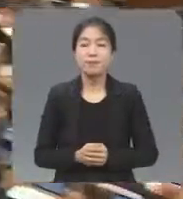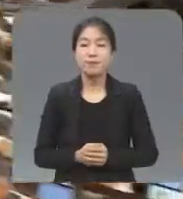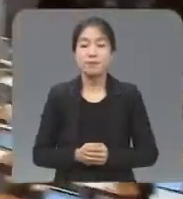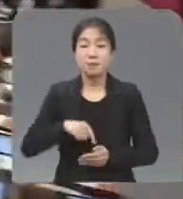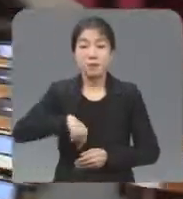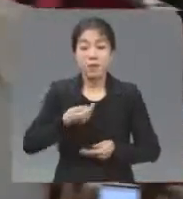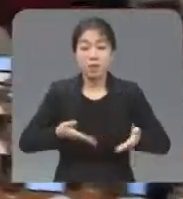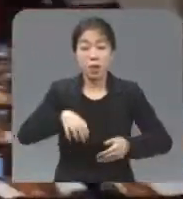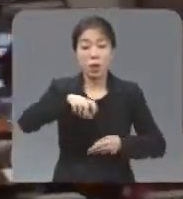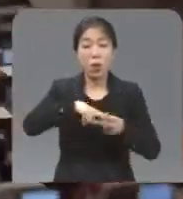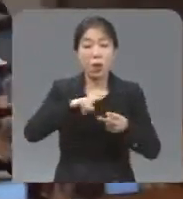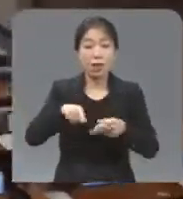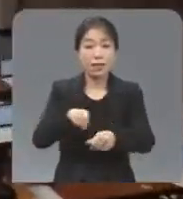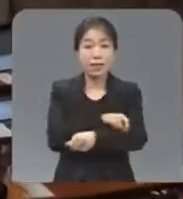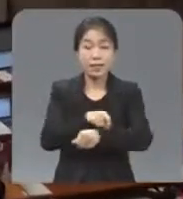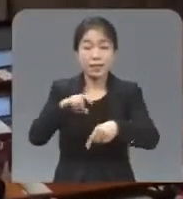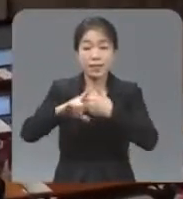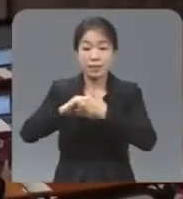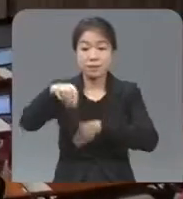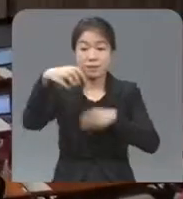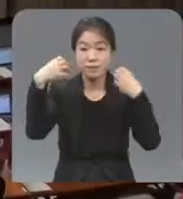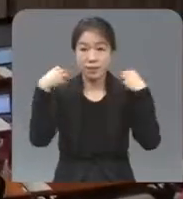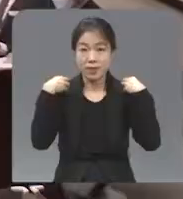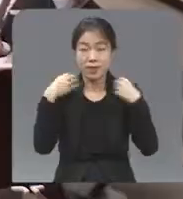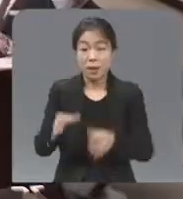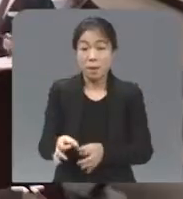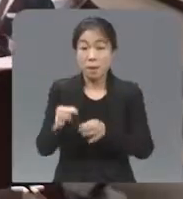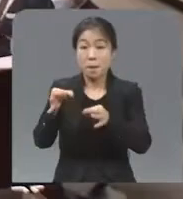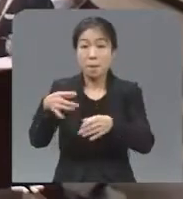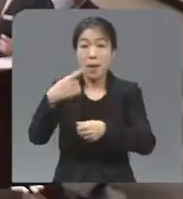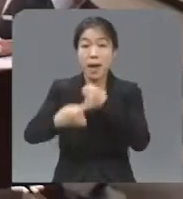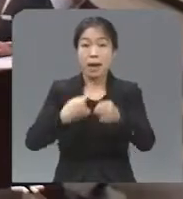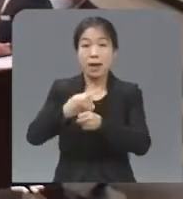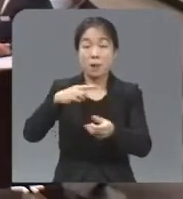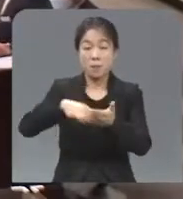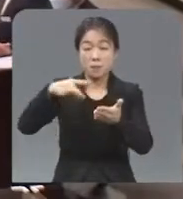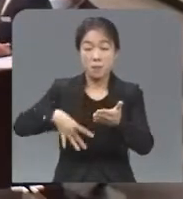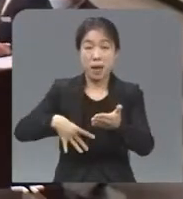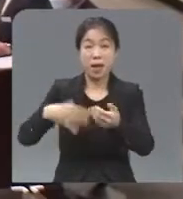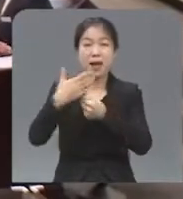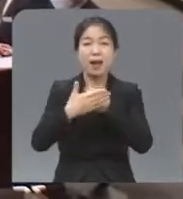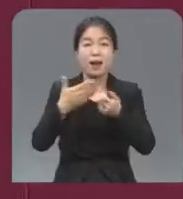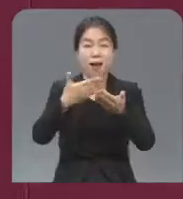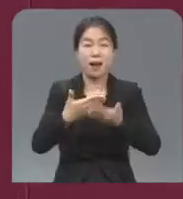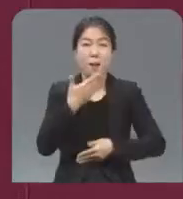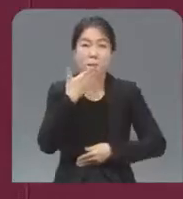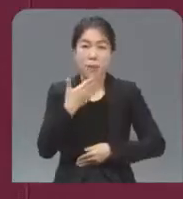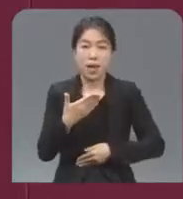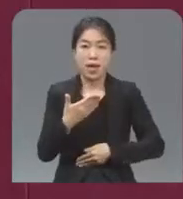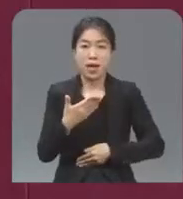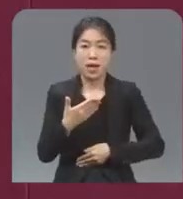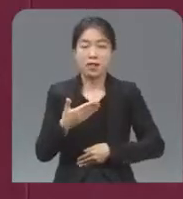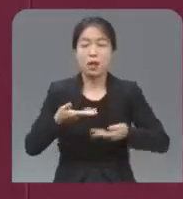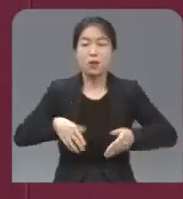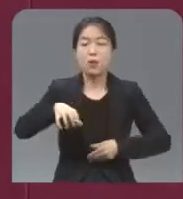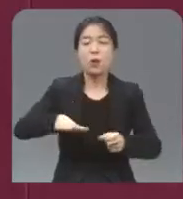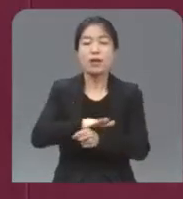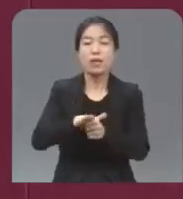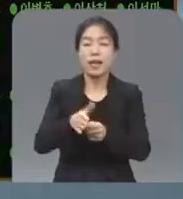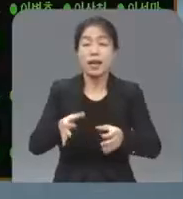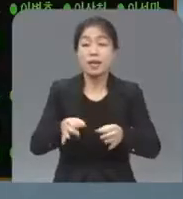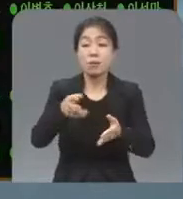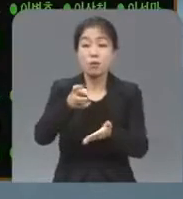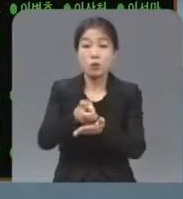자신의 고향이나 특정 지자체에 기부금을 내면 연말정산 때 소득공제를 받을 수 있는 고향사랑기부금법이